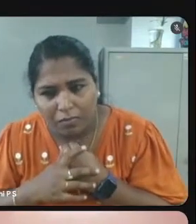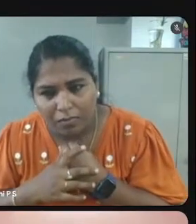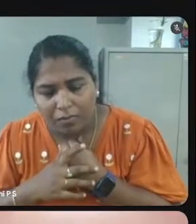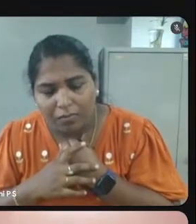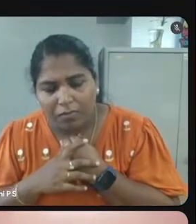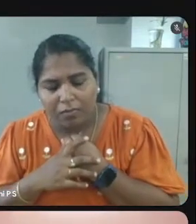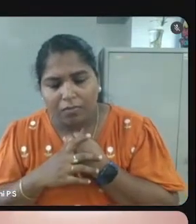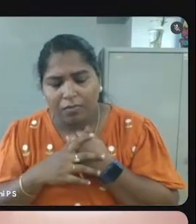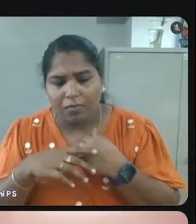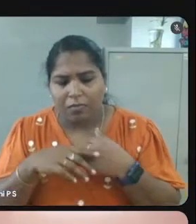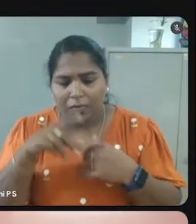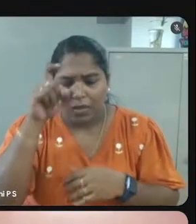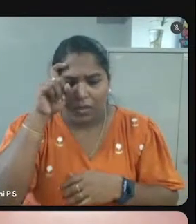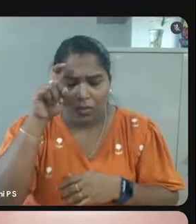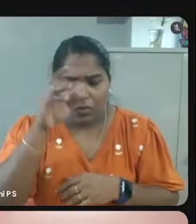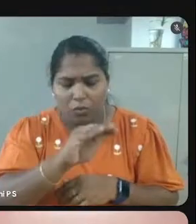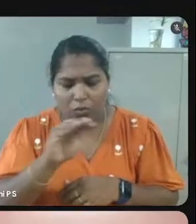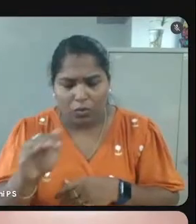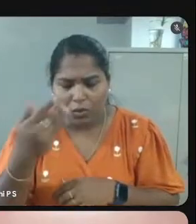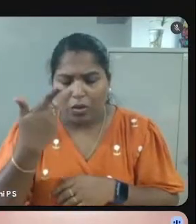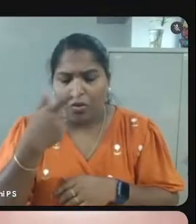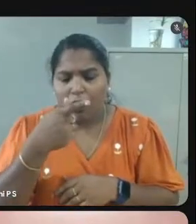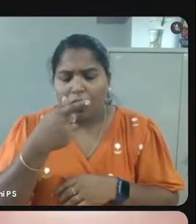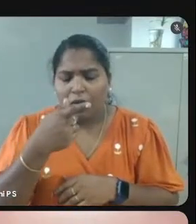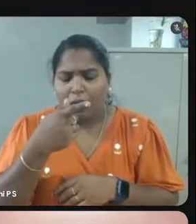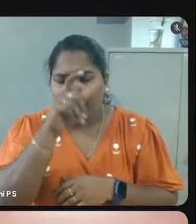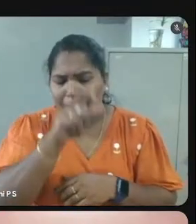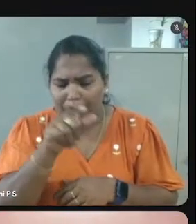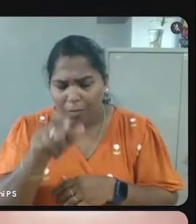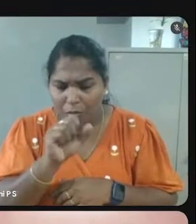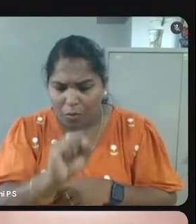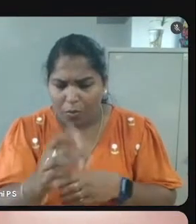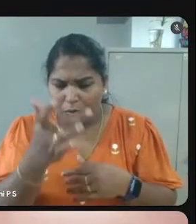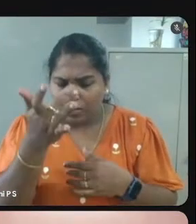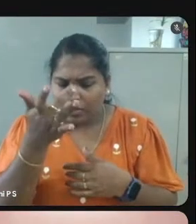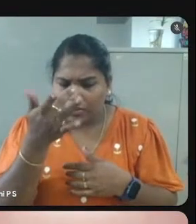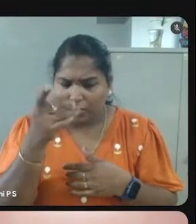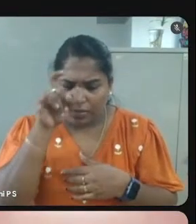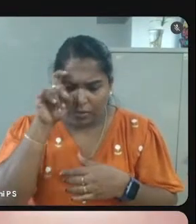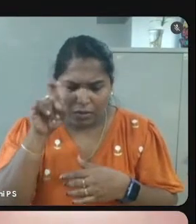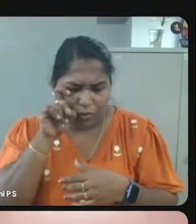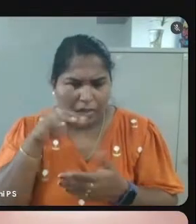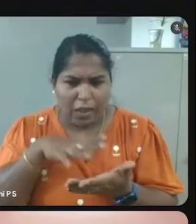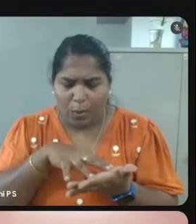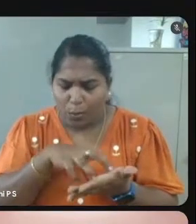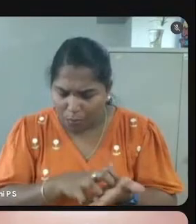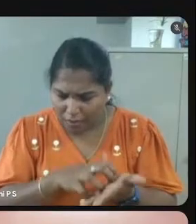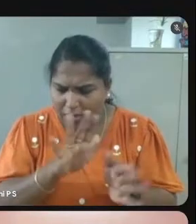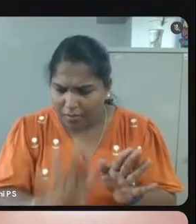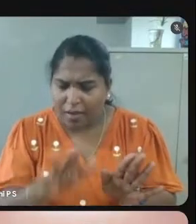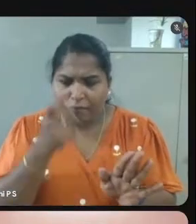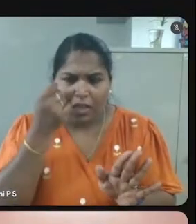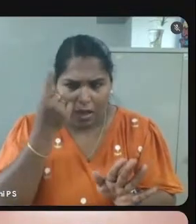ഒരു ഫെറ്റിഗ്നെസ്സും അല്ലെങ്കിൽ വീക്ക്നെസ്സും കൺസിഡർ ചെയ്തിട്ട് ആ ഒരു സെക്സ് ടോയ്സ് യൂസ് ചെയ്യുന്നതിൽ അവർക്ക് എന്തെങ്കിലും